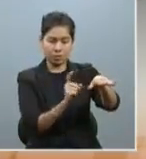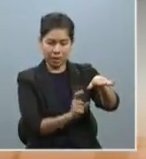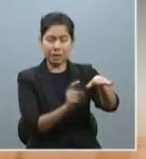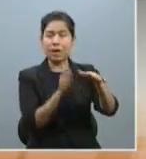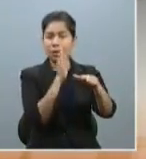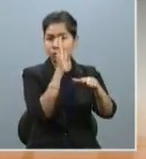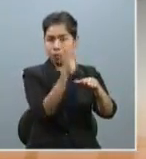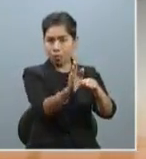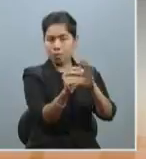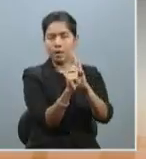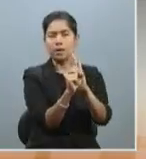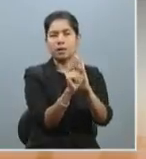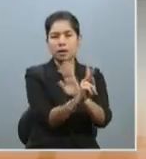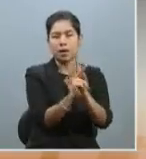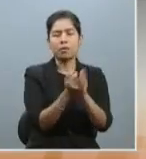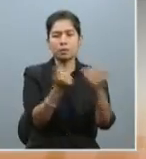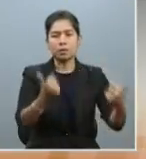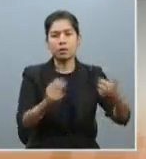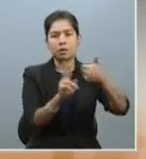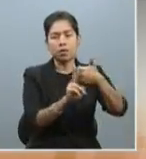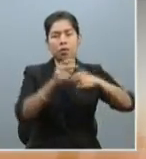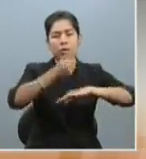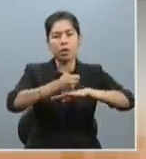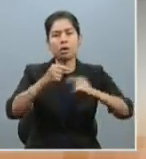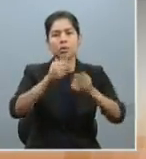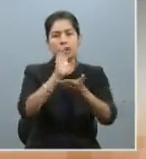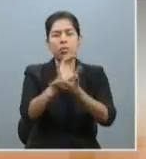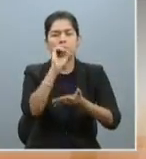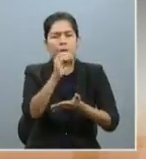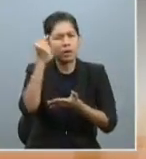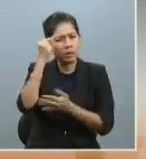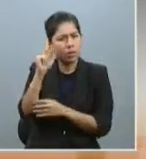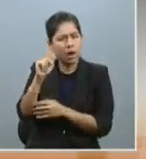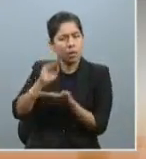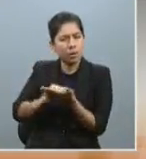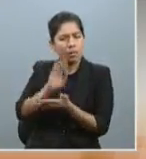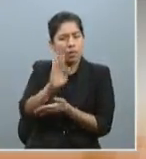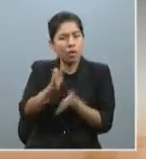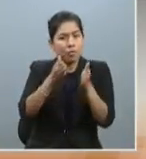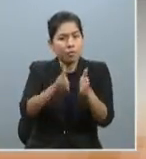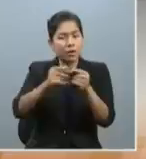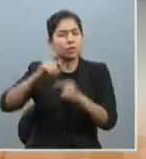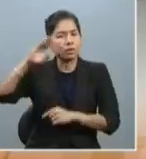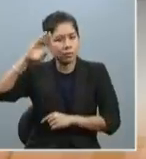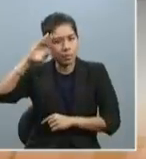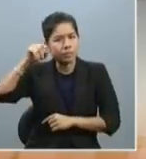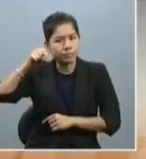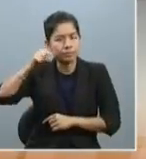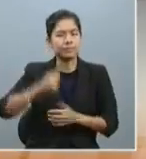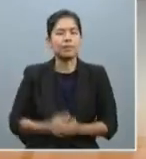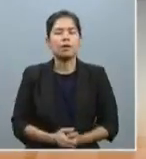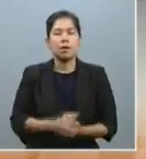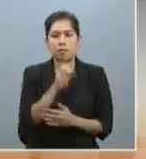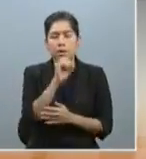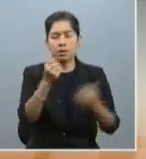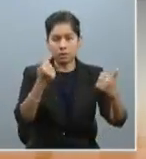ระแก้วเนี่ยทางรองผบ.ตร.เชื่อว่าน่าจะเป็นข้อมูลของทางฝ่ายหน่วยงานความมั่นคงเช่นเดียวกับที่ทางผบ.ตร.บอกนะคะยอมรับว่า